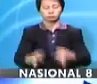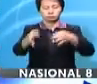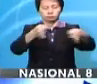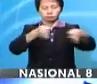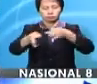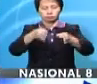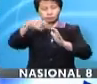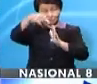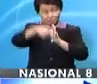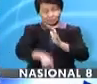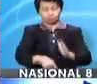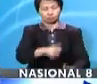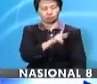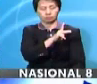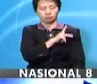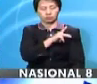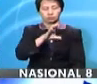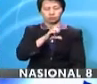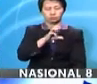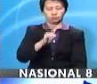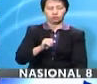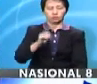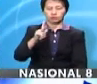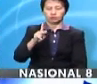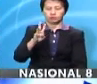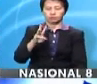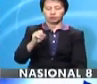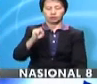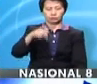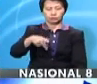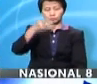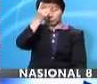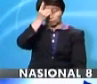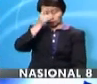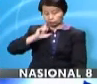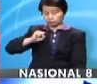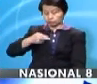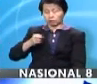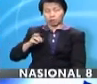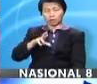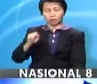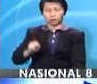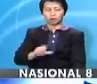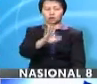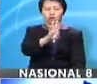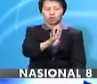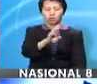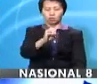Menjelaskan lebih lanjut, Ketua Pegawai Eksekutif KWSP Datuk Syahril Riza Rizwan berkata bon